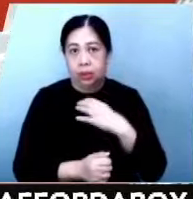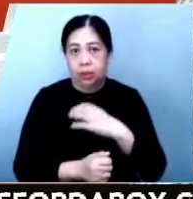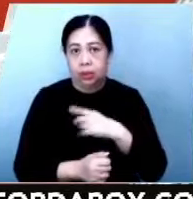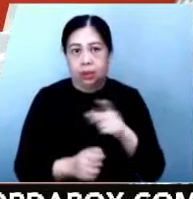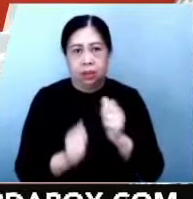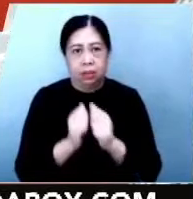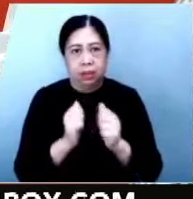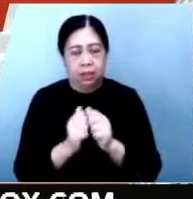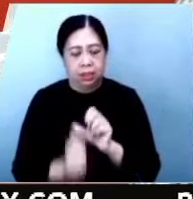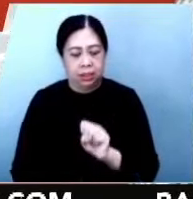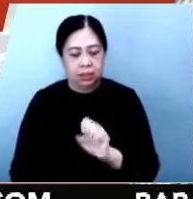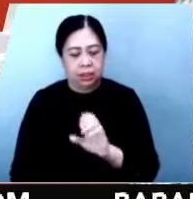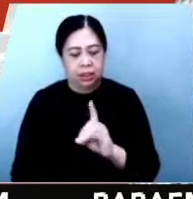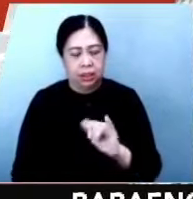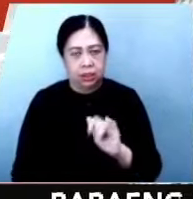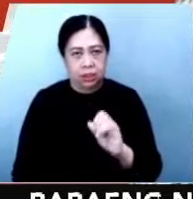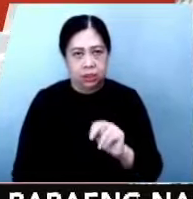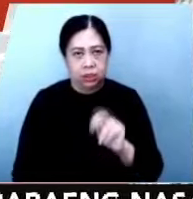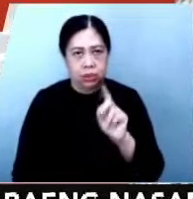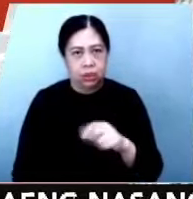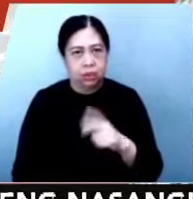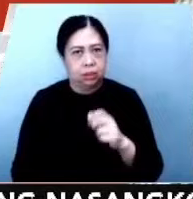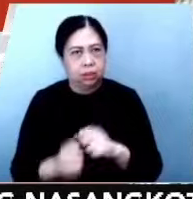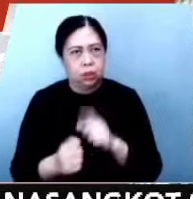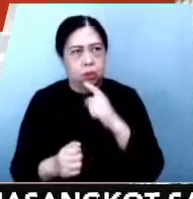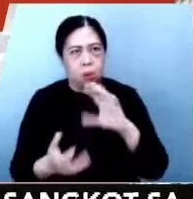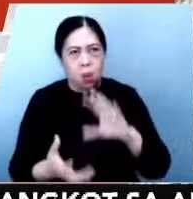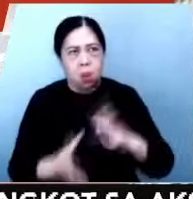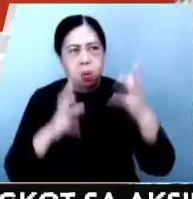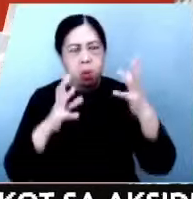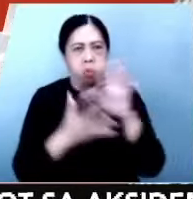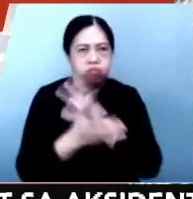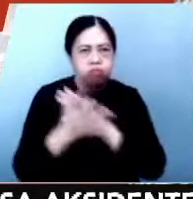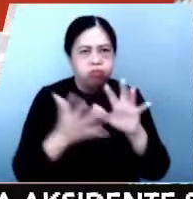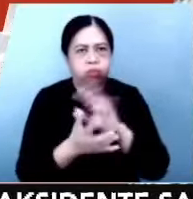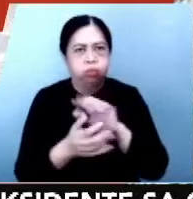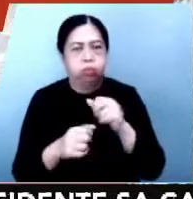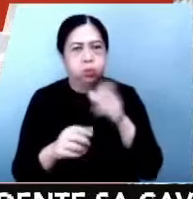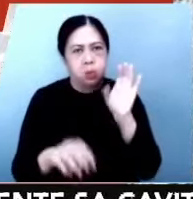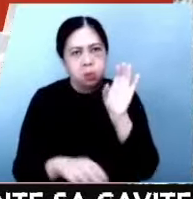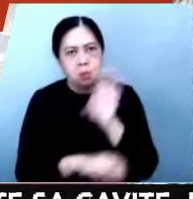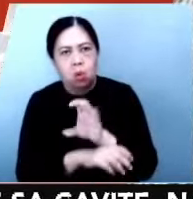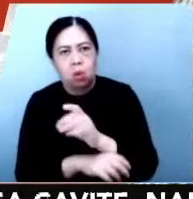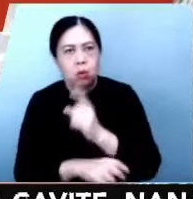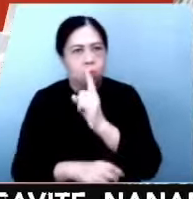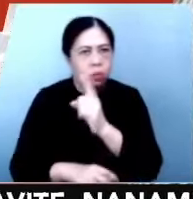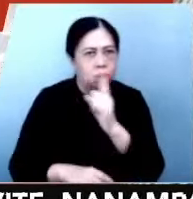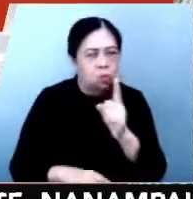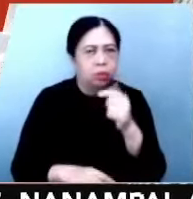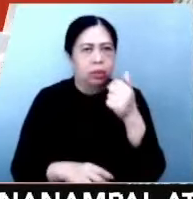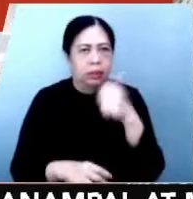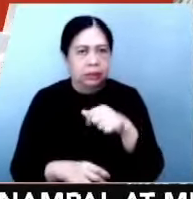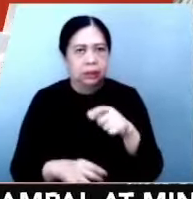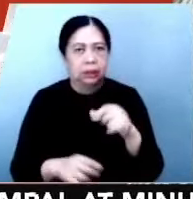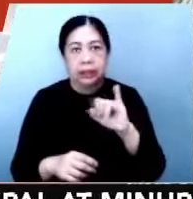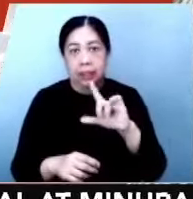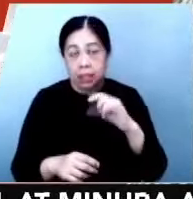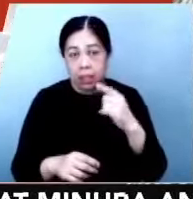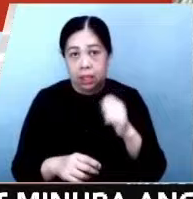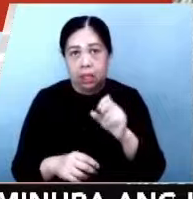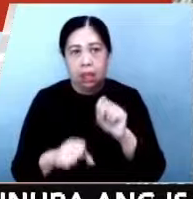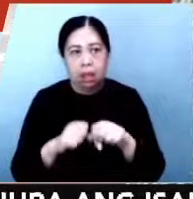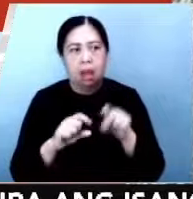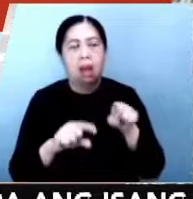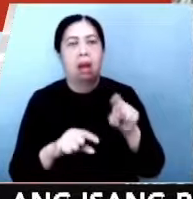sedisyon, kailangan daw ng tumultuous affair o magulong paggamit ng puwersa, pananakot o anumang iligal para maituring